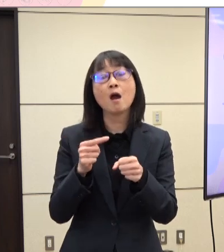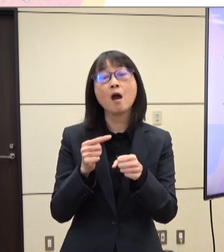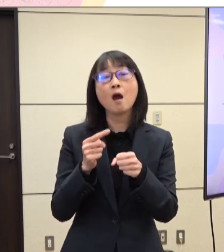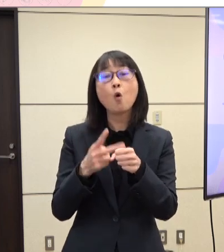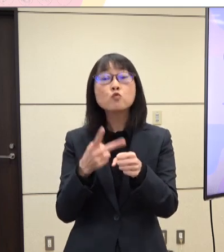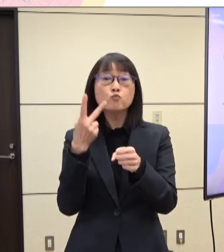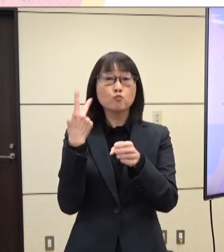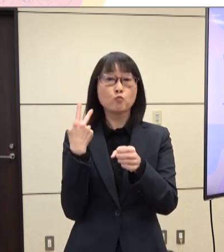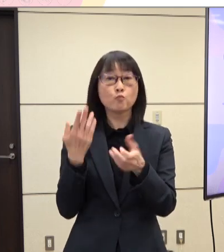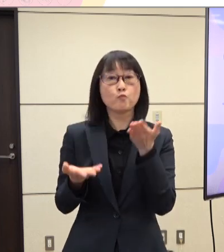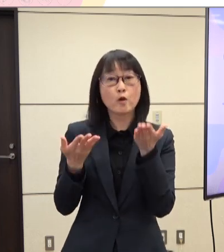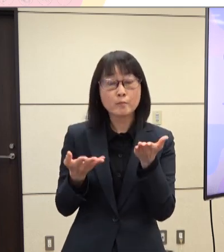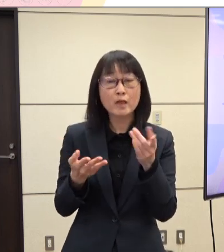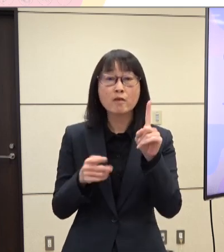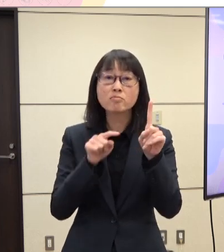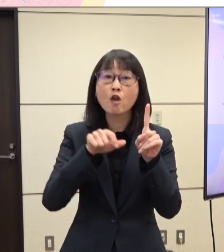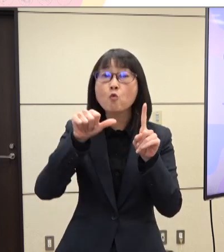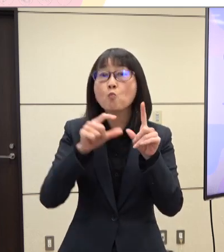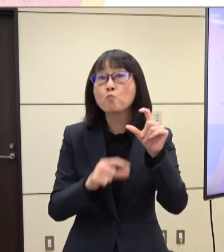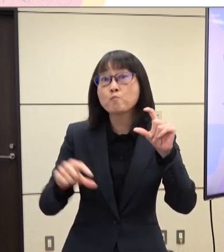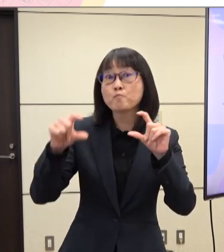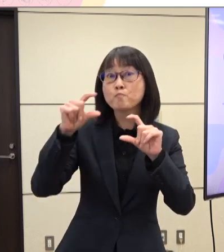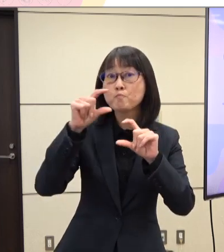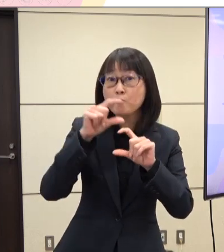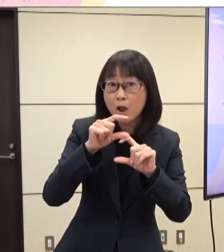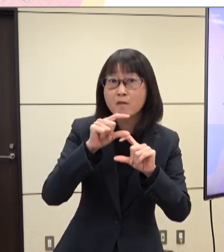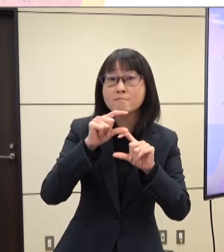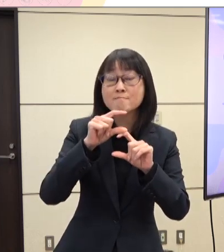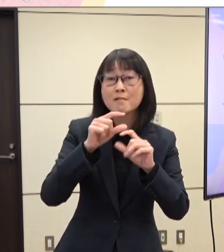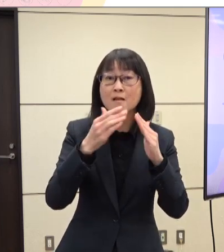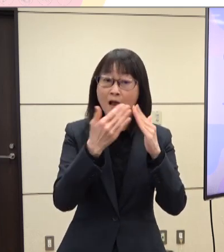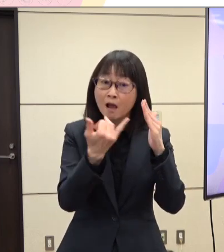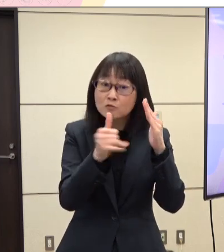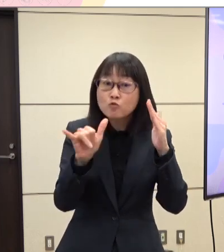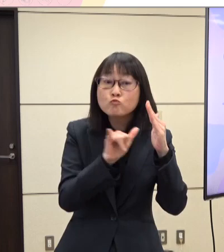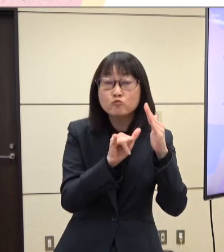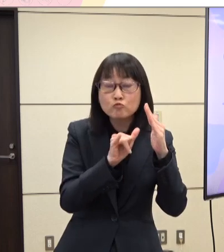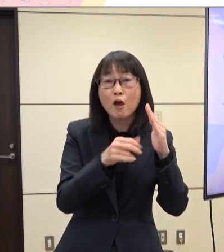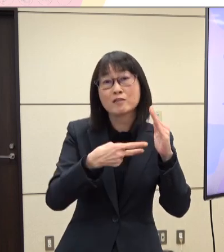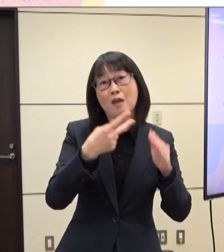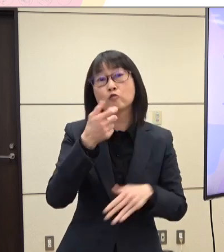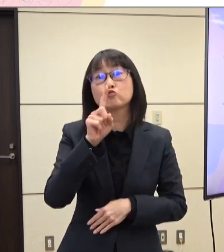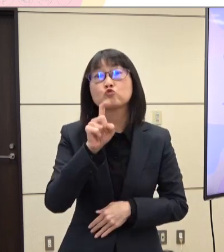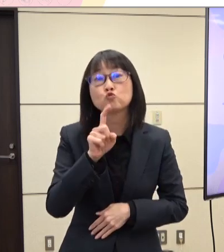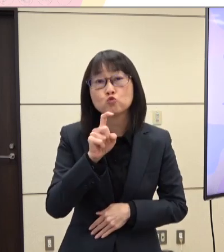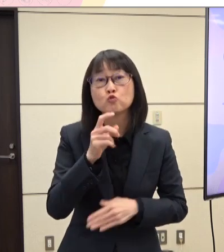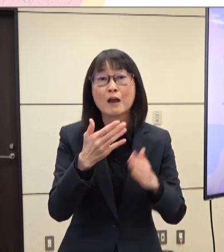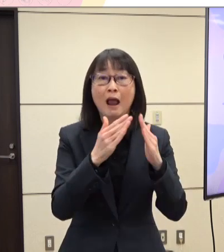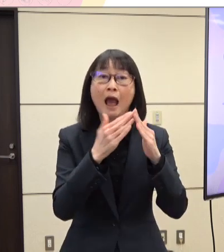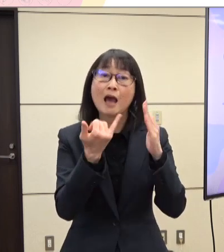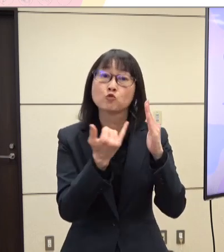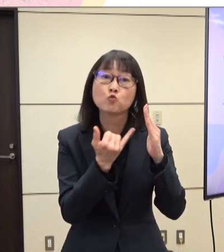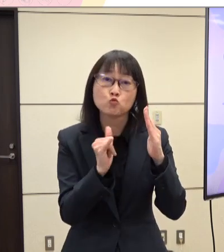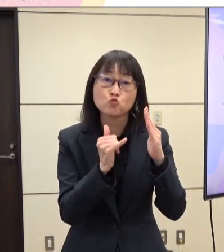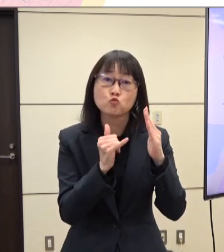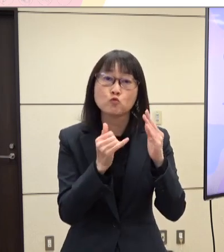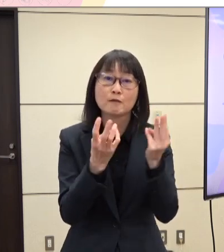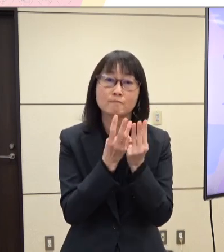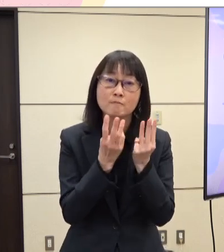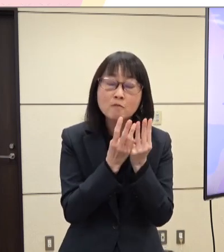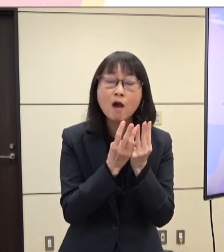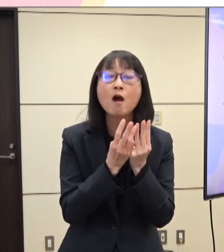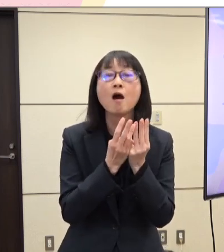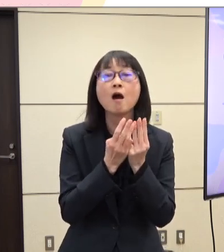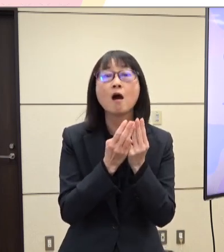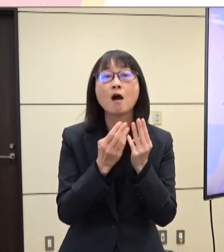約 1.5 倍、世帯数も210世帯でこちらも約 1.5 倍になりまして、過去